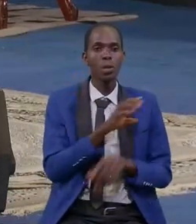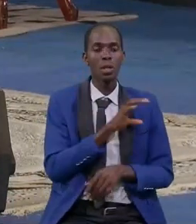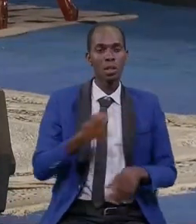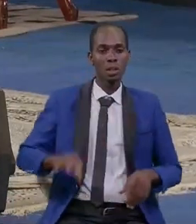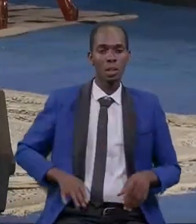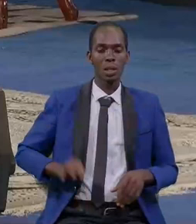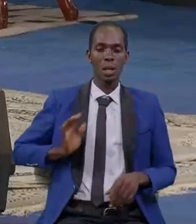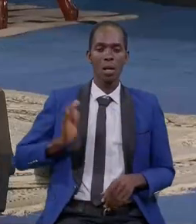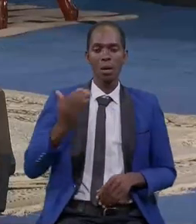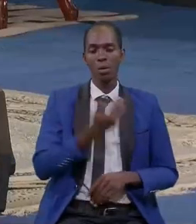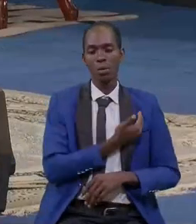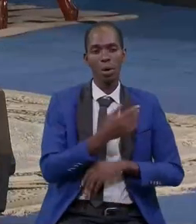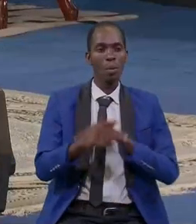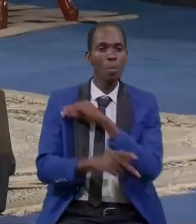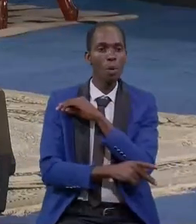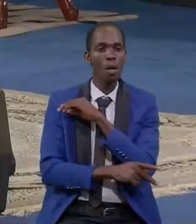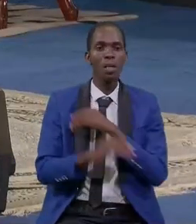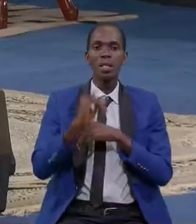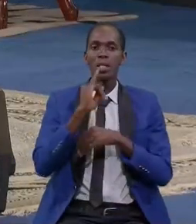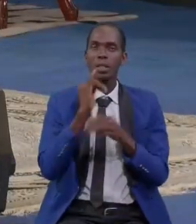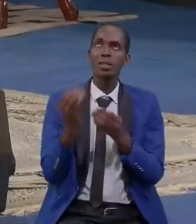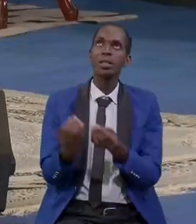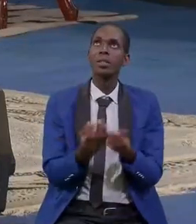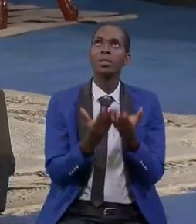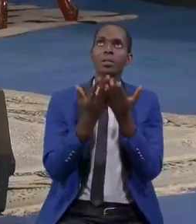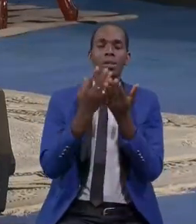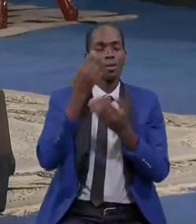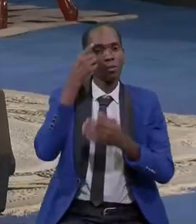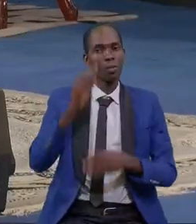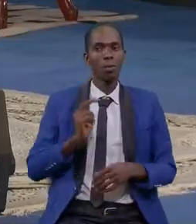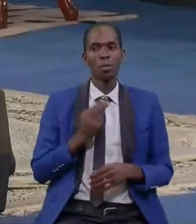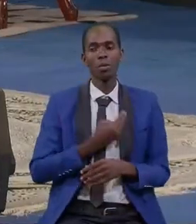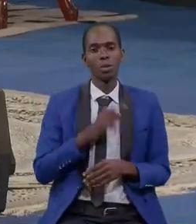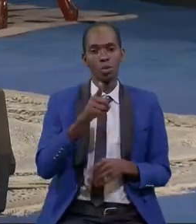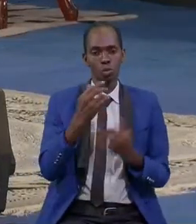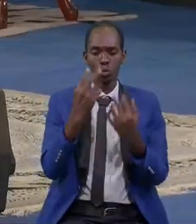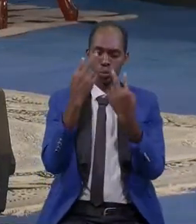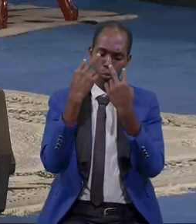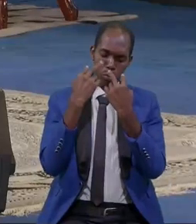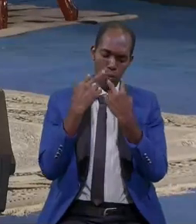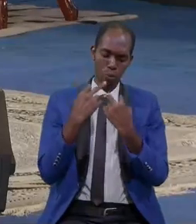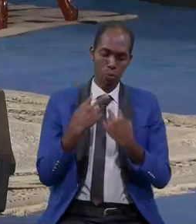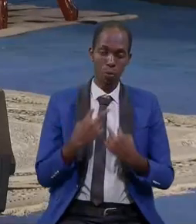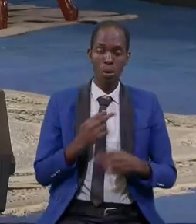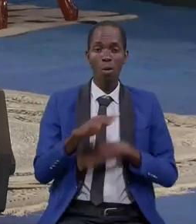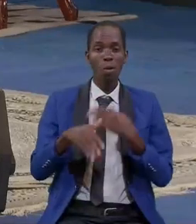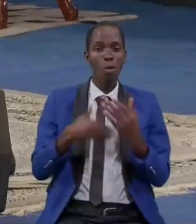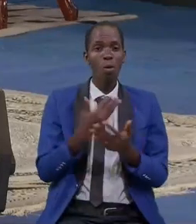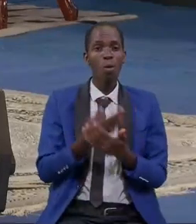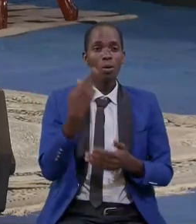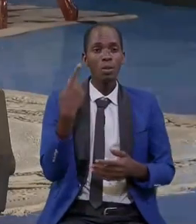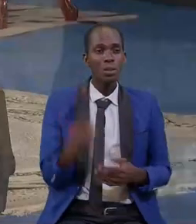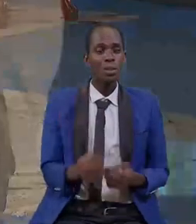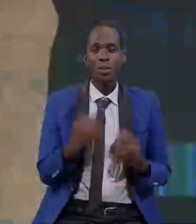Pâque, a été immolé pour nous. Regarde ta vie. Est-ce que le